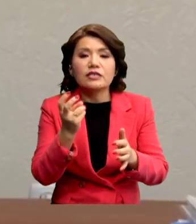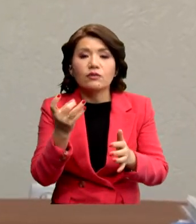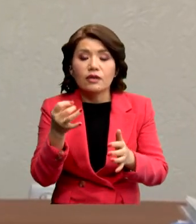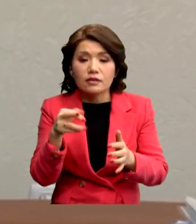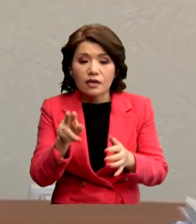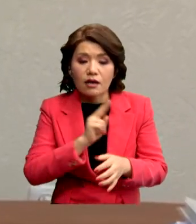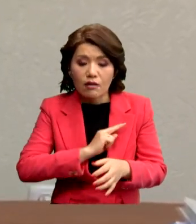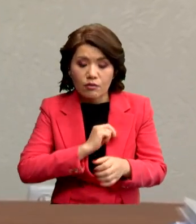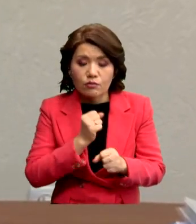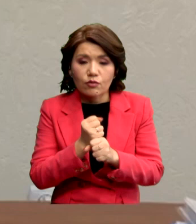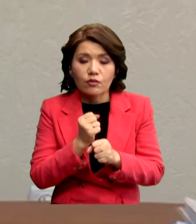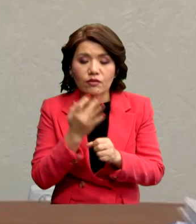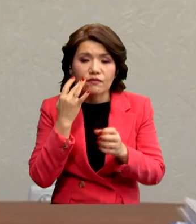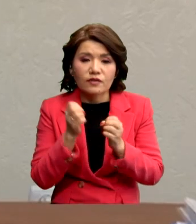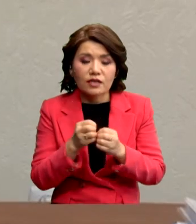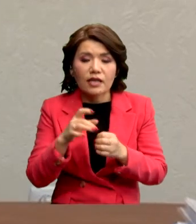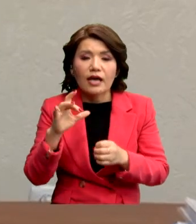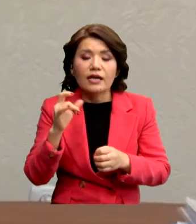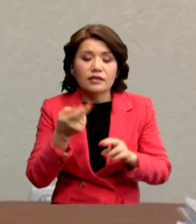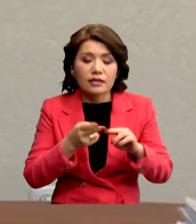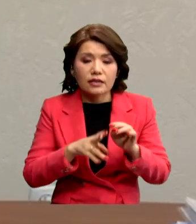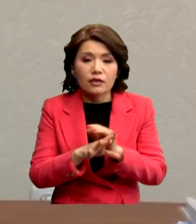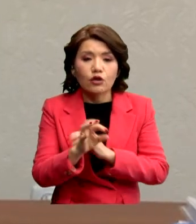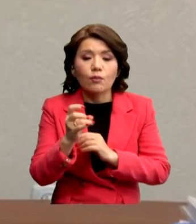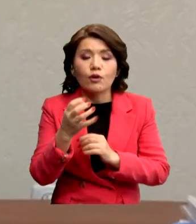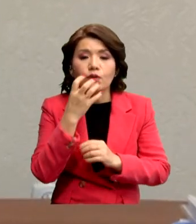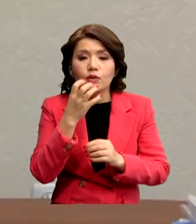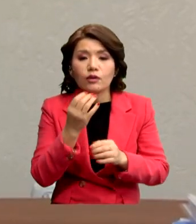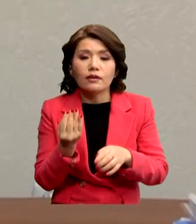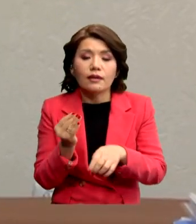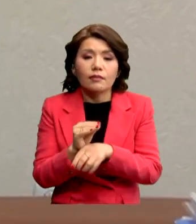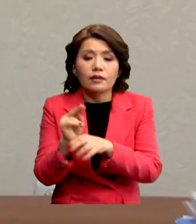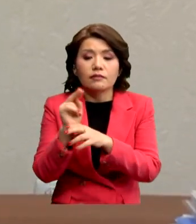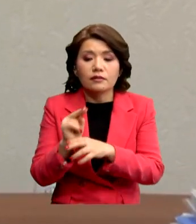Работа будет вестись в экстренном режиме аварийными бригадами ТОУ «Руднинские теплосети» до полного устранения аварии.